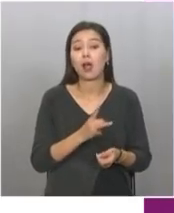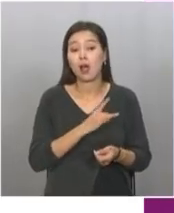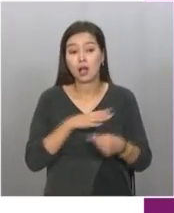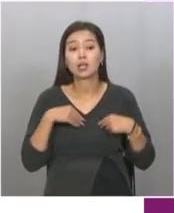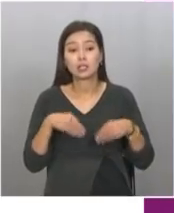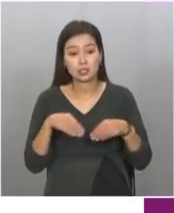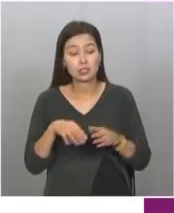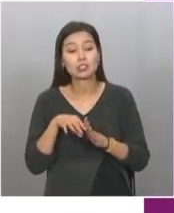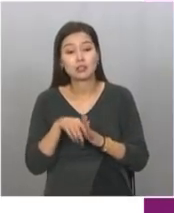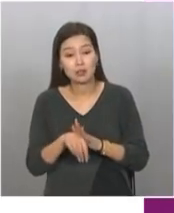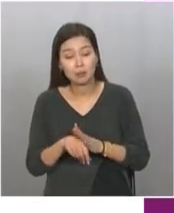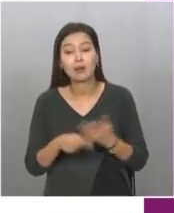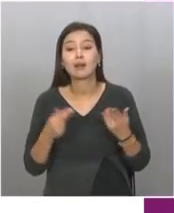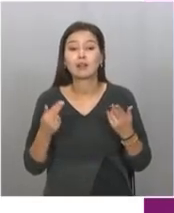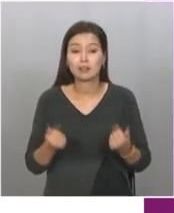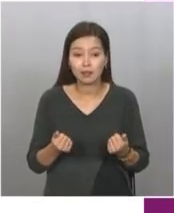ма? Иә.